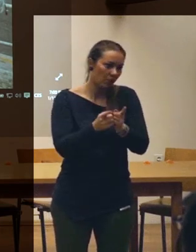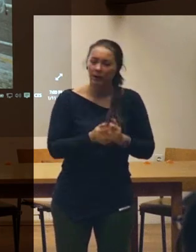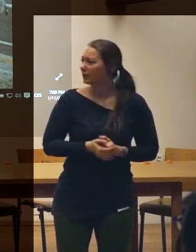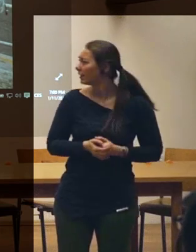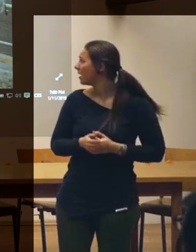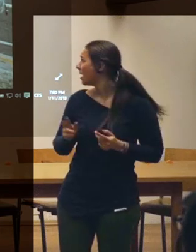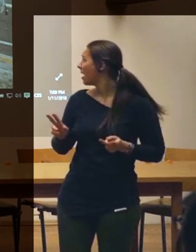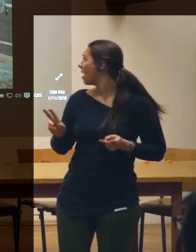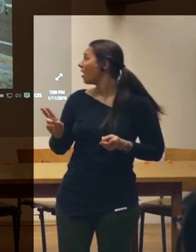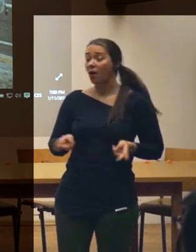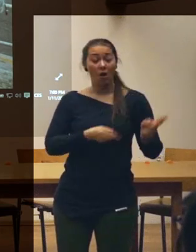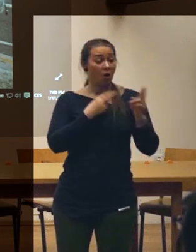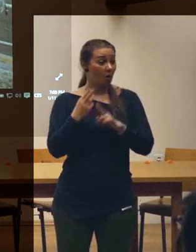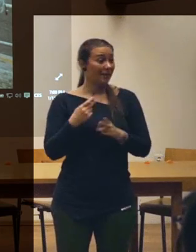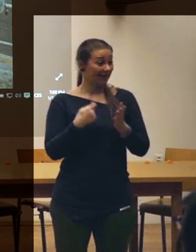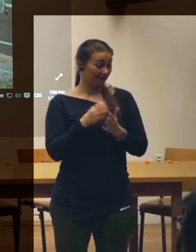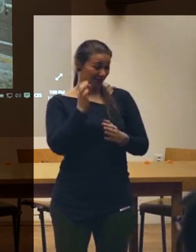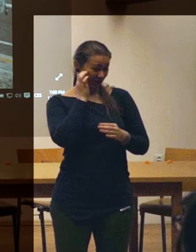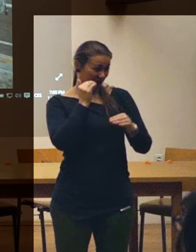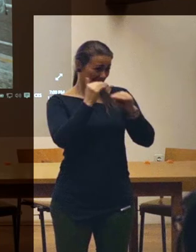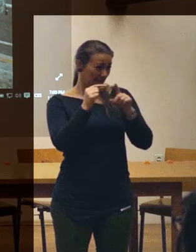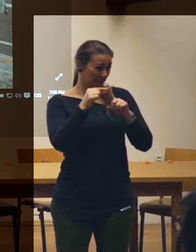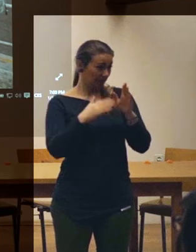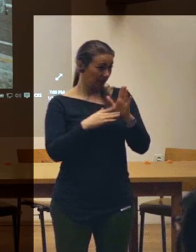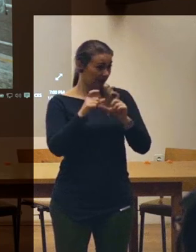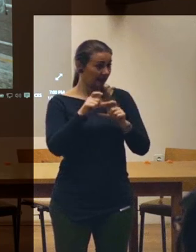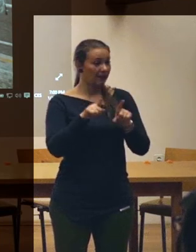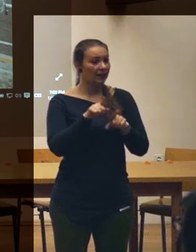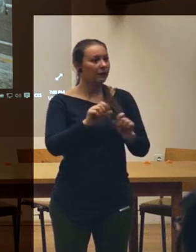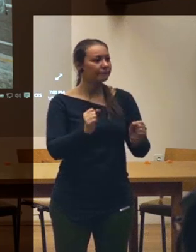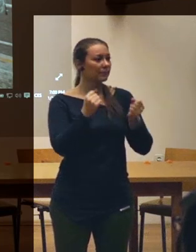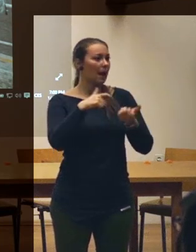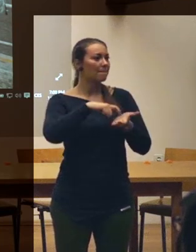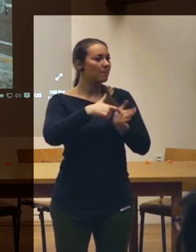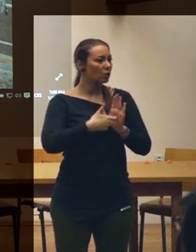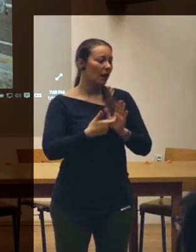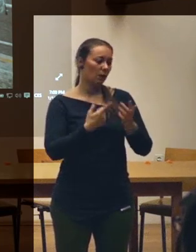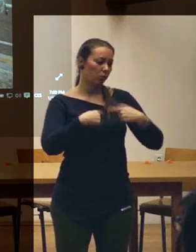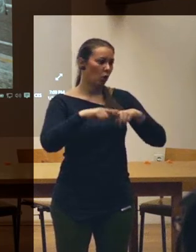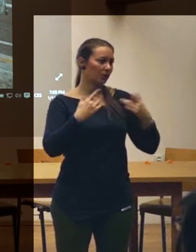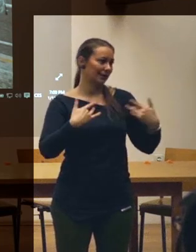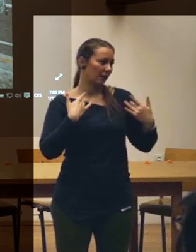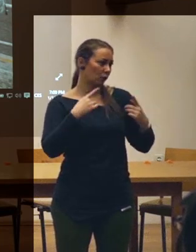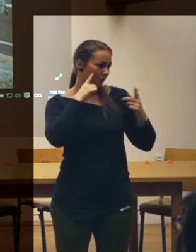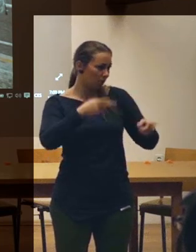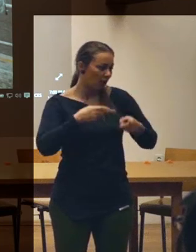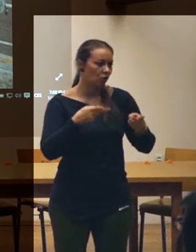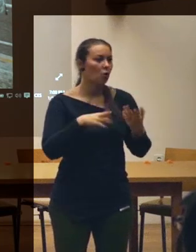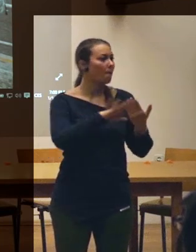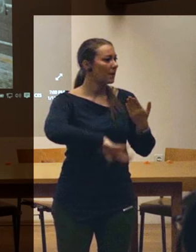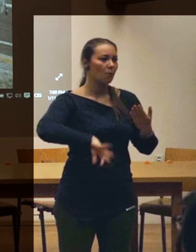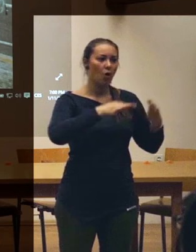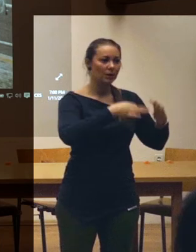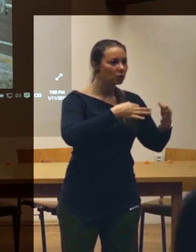zaujímavý kolektív, ktorý okrem iného vyvinul model zdravotnej starostlivosti mimo inštitucionálne formy, to znamená, ako